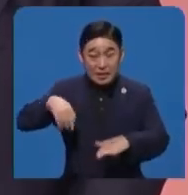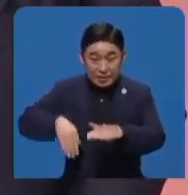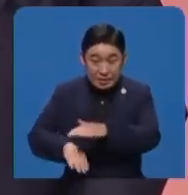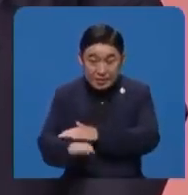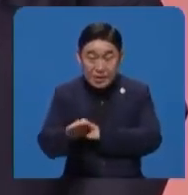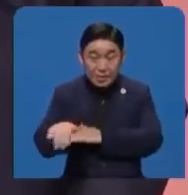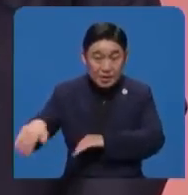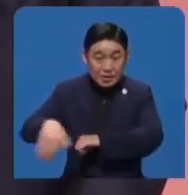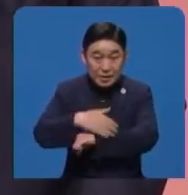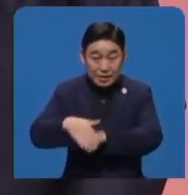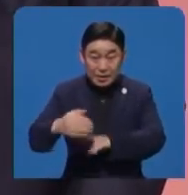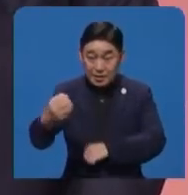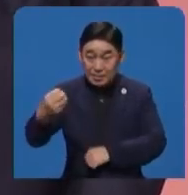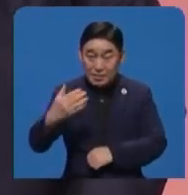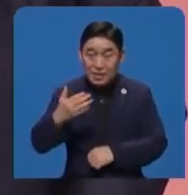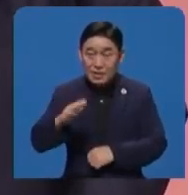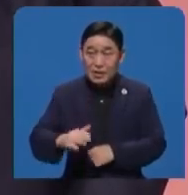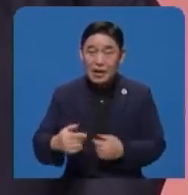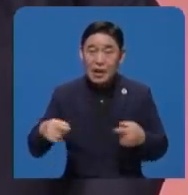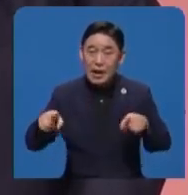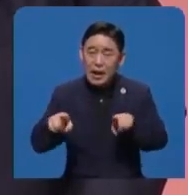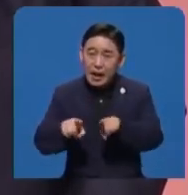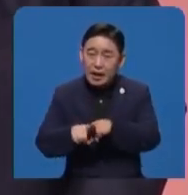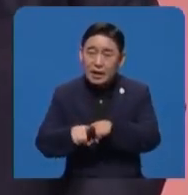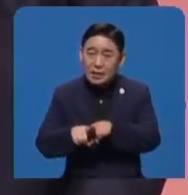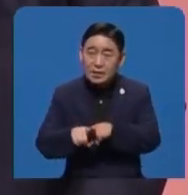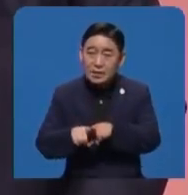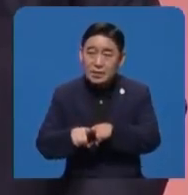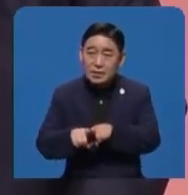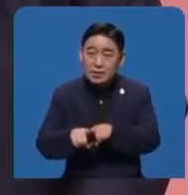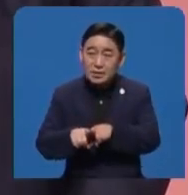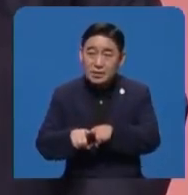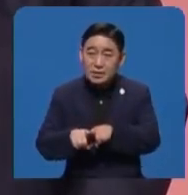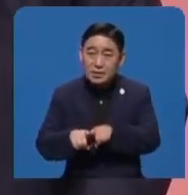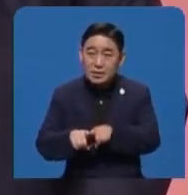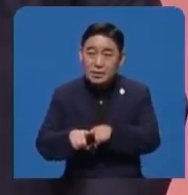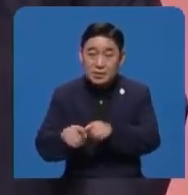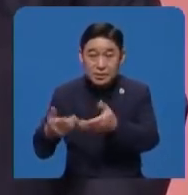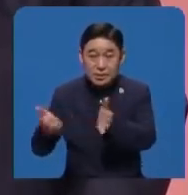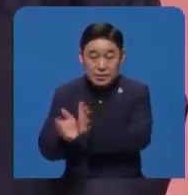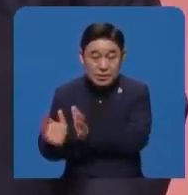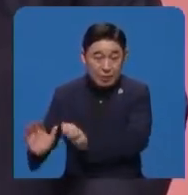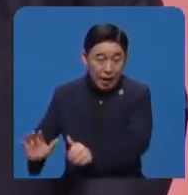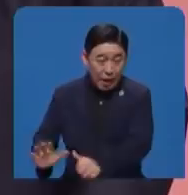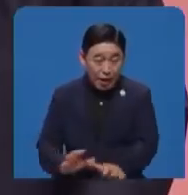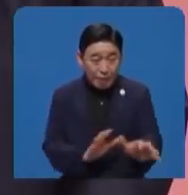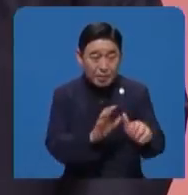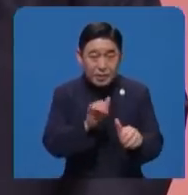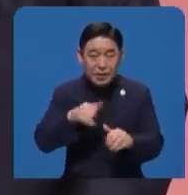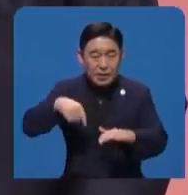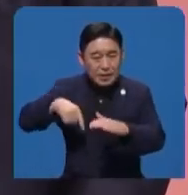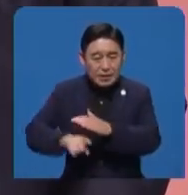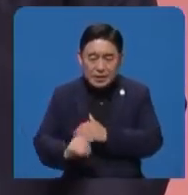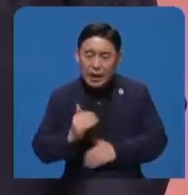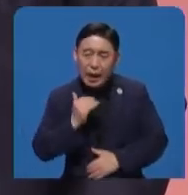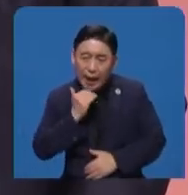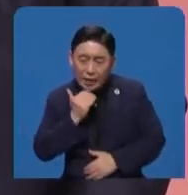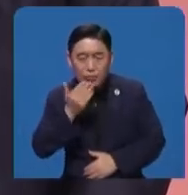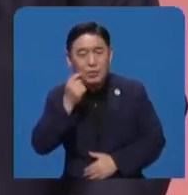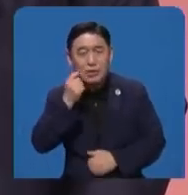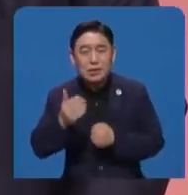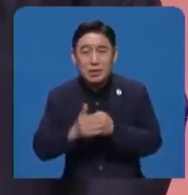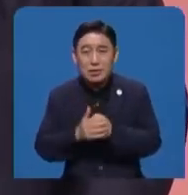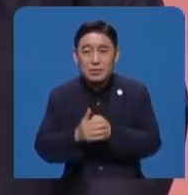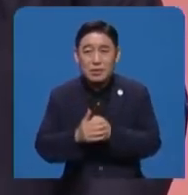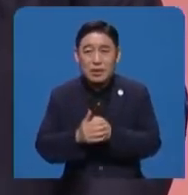지하에만 다닌다고 하는데 같이 오는 그 우리 저 팀들이 많기 때문에 지하에서 기다리게 할 수가 없습니다.